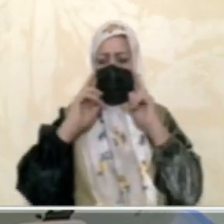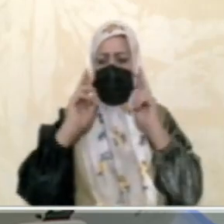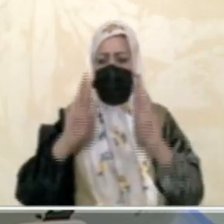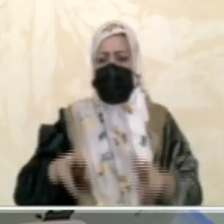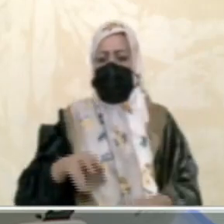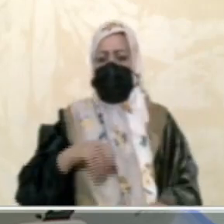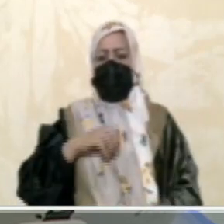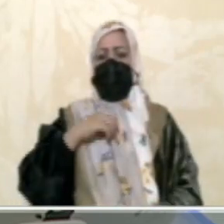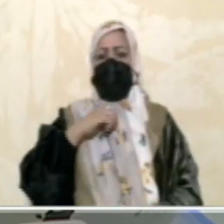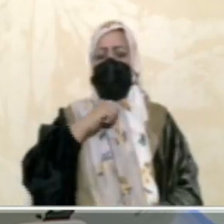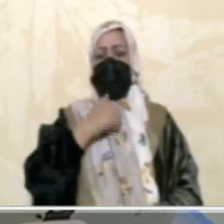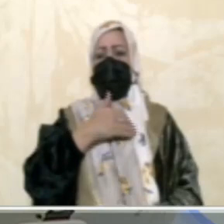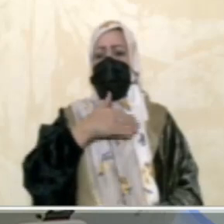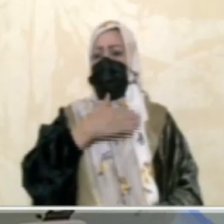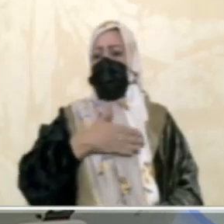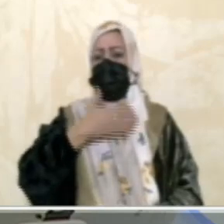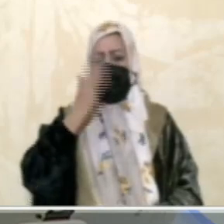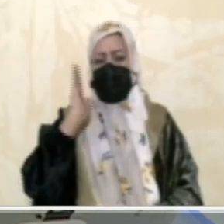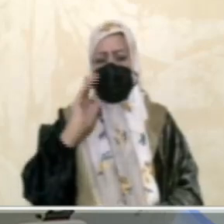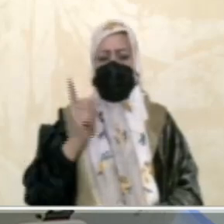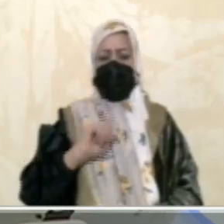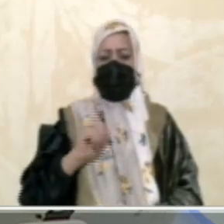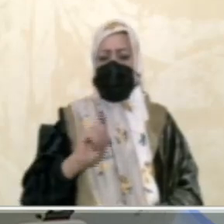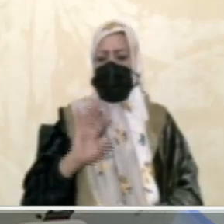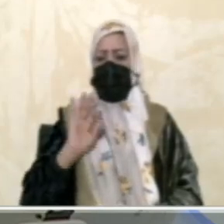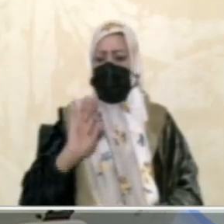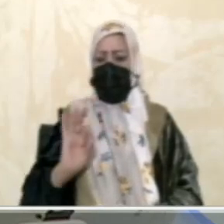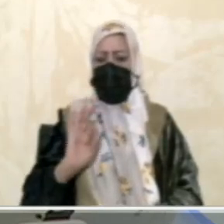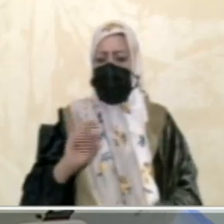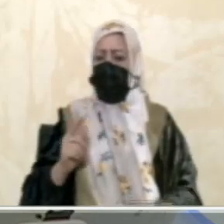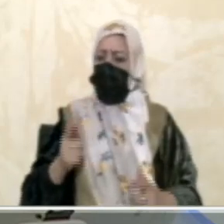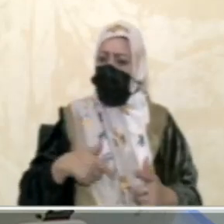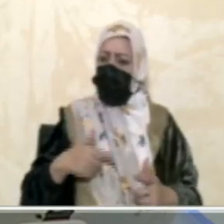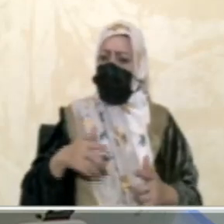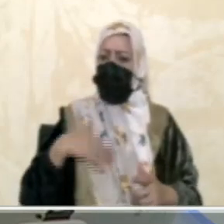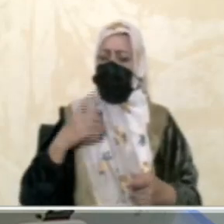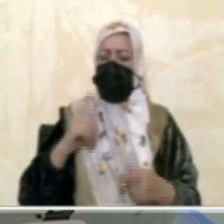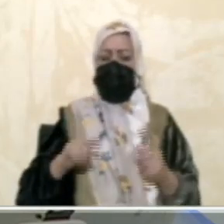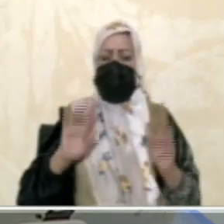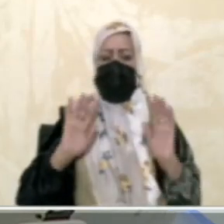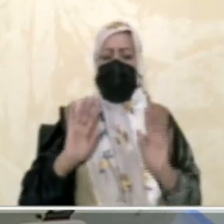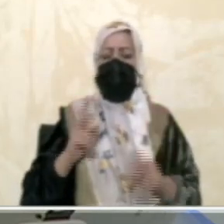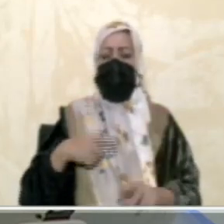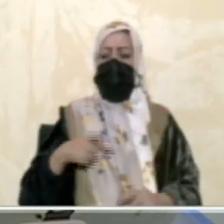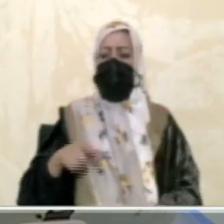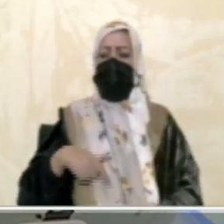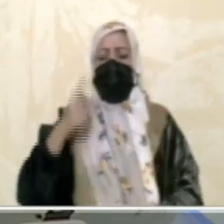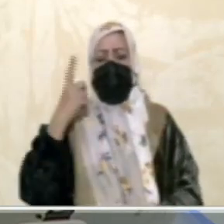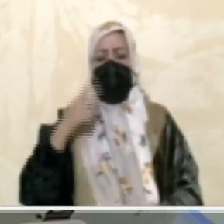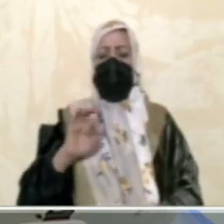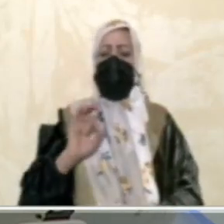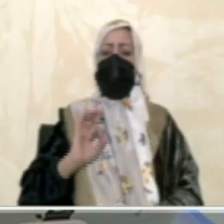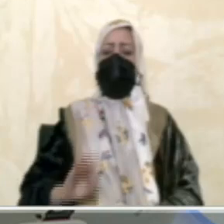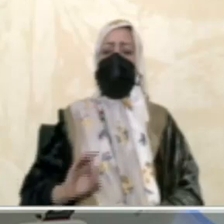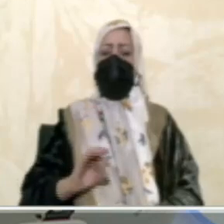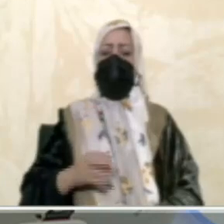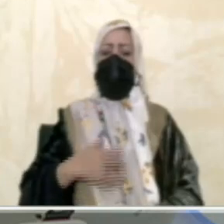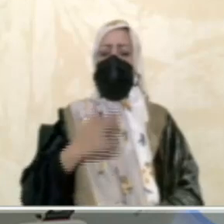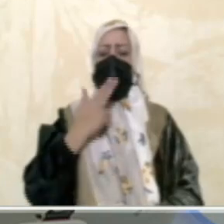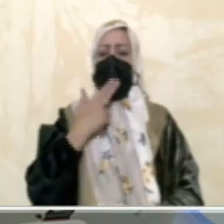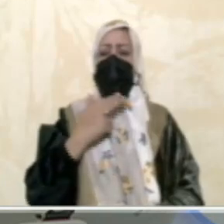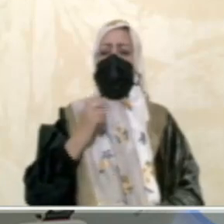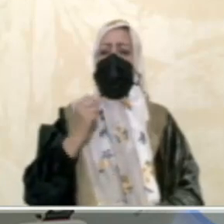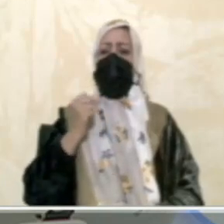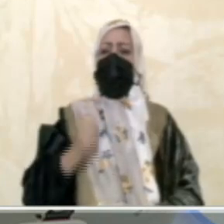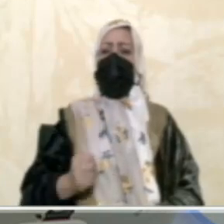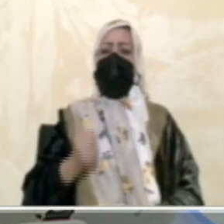بعضهم فكيف تاتيني لمساله وتجعلها من مسائل الولاء والبراء ودير في شوشره على الناس هو ابو